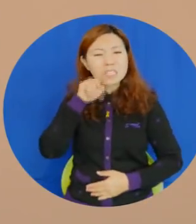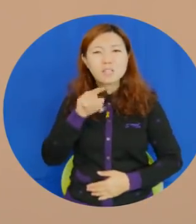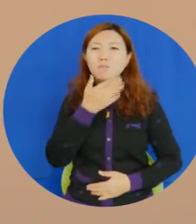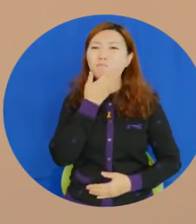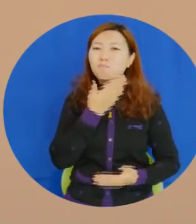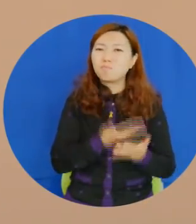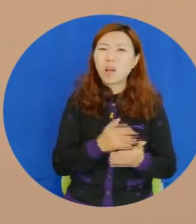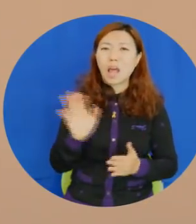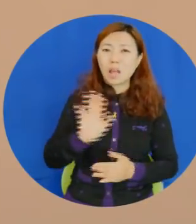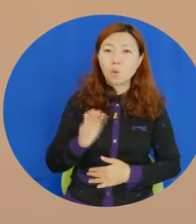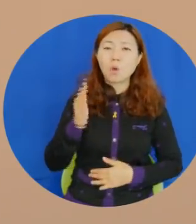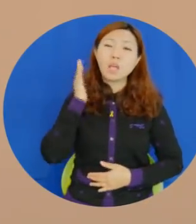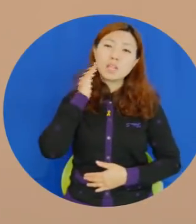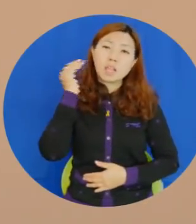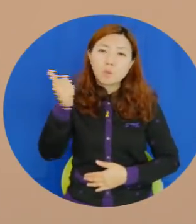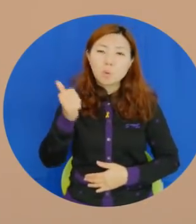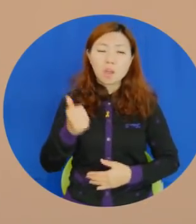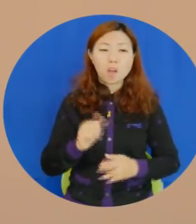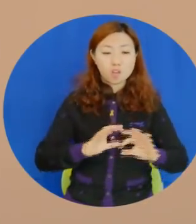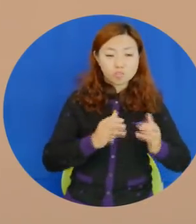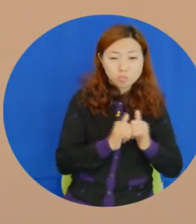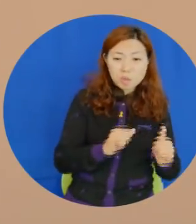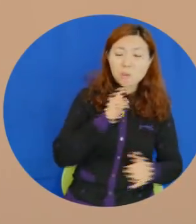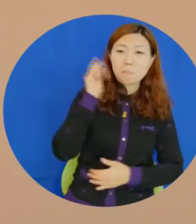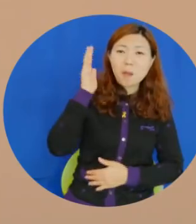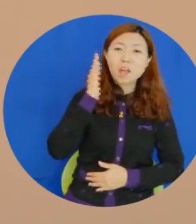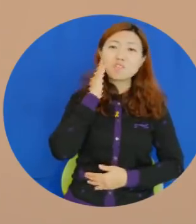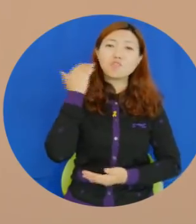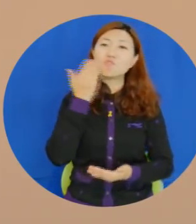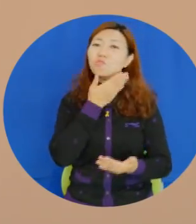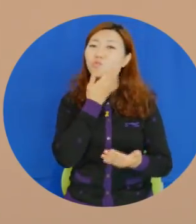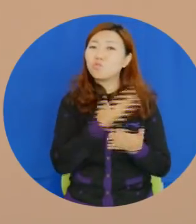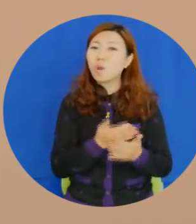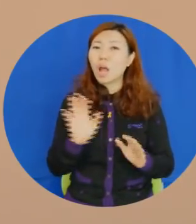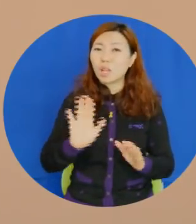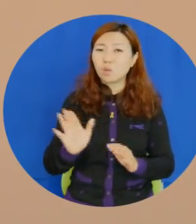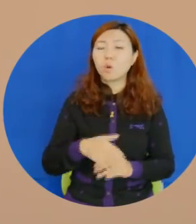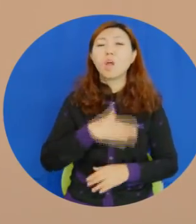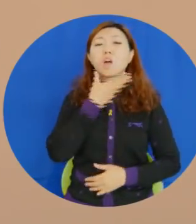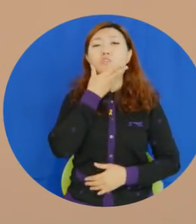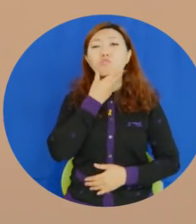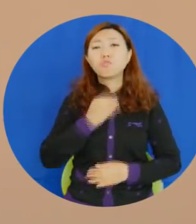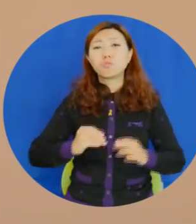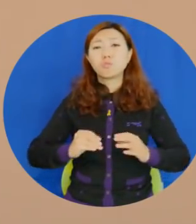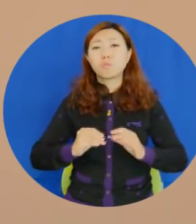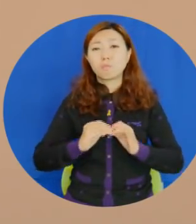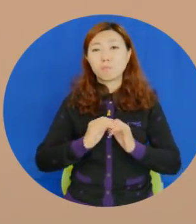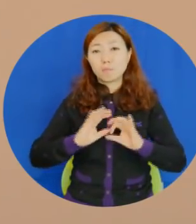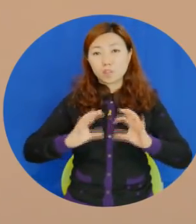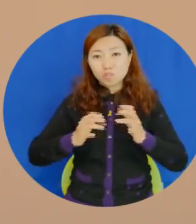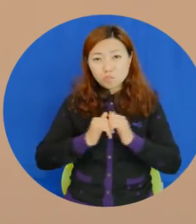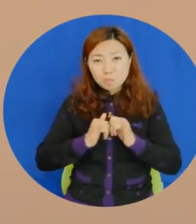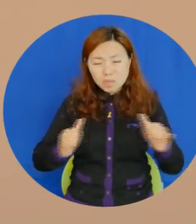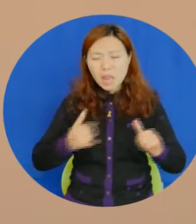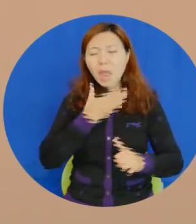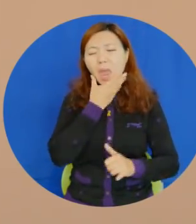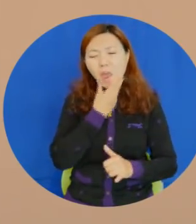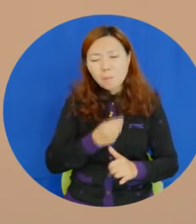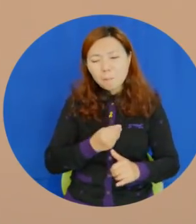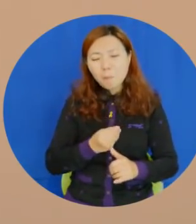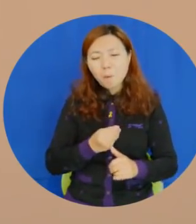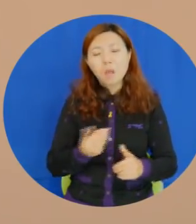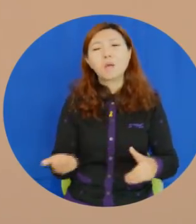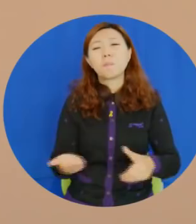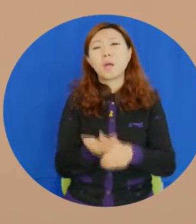이게 중요하듯이 대통령이 얘기했느냐 누가 얘기했냐 이게 중요한 게 아니고 우리 국민에게 행복도를